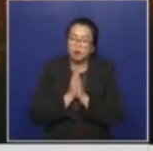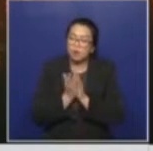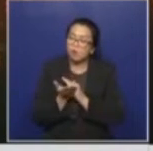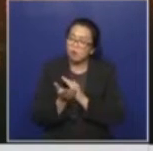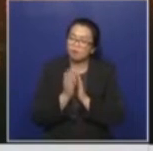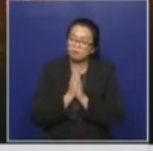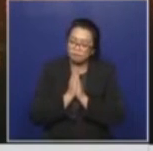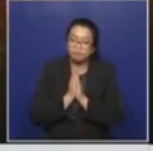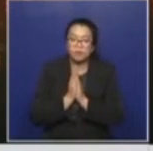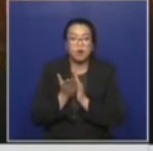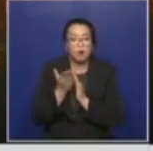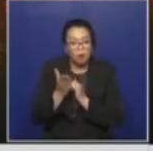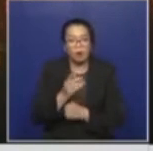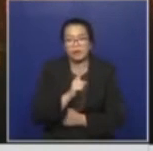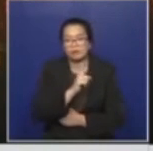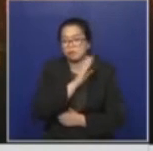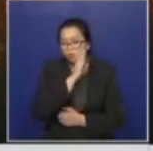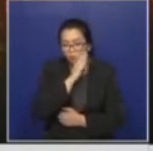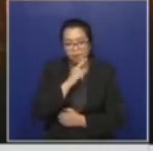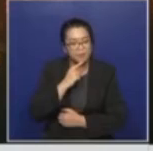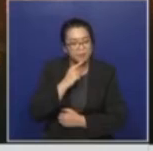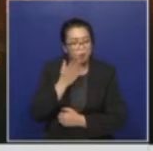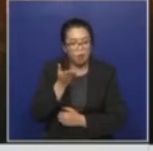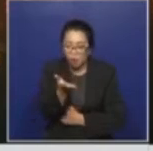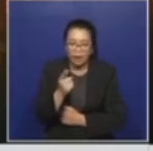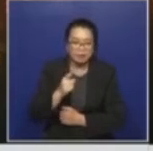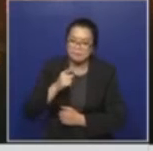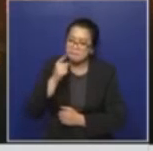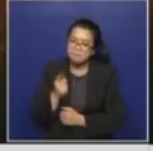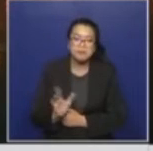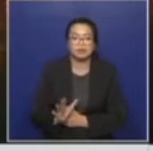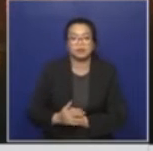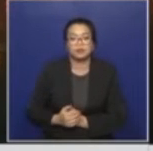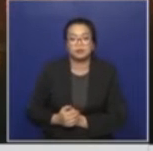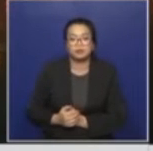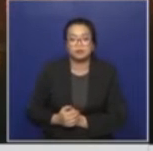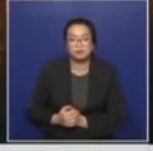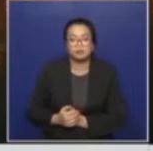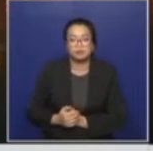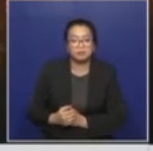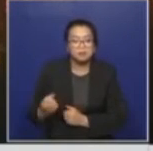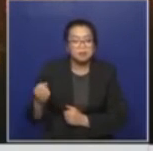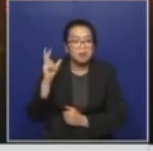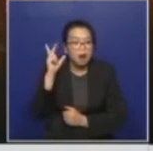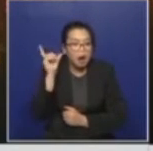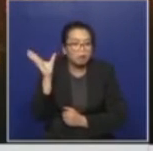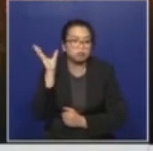นาครับปรารถนาอย่างแรงกล้าขอให้เป็นเท็จมันมีเรื่อง